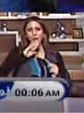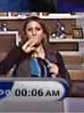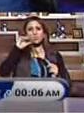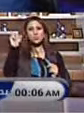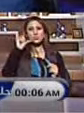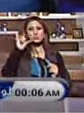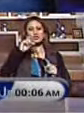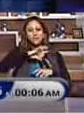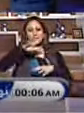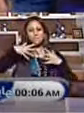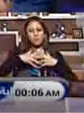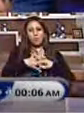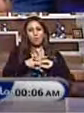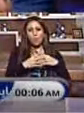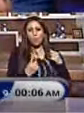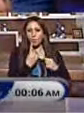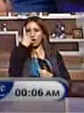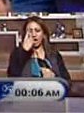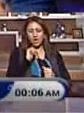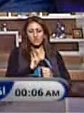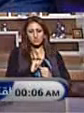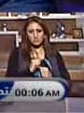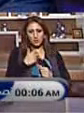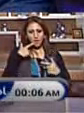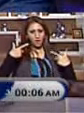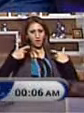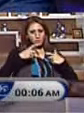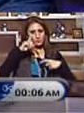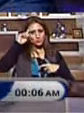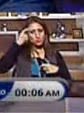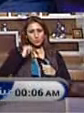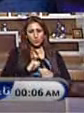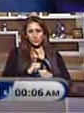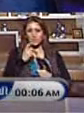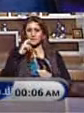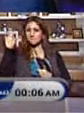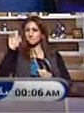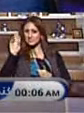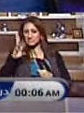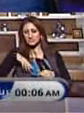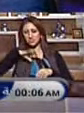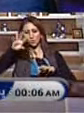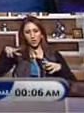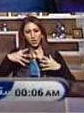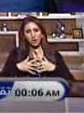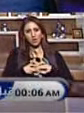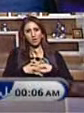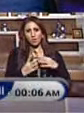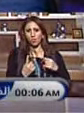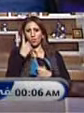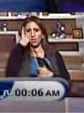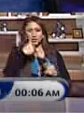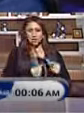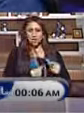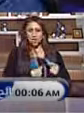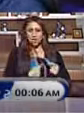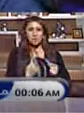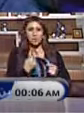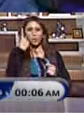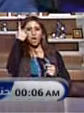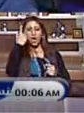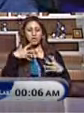مسلمين وال واخواننا في الوطن من النصارى احنا يجب ان نكون على قلب رجل واحد لكن